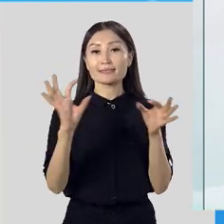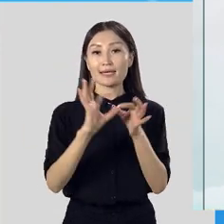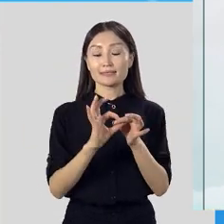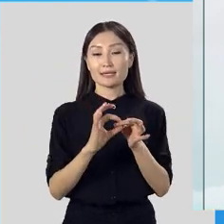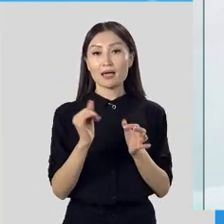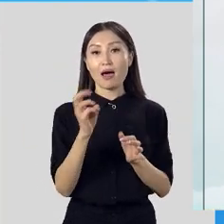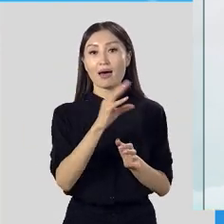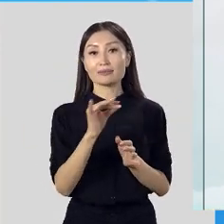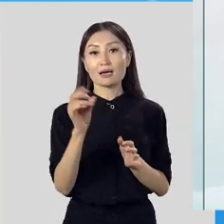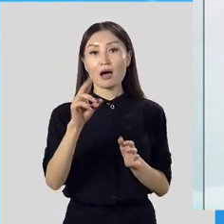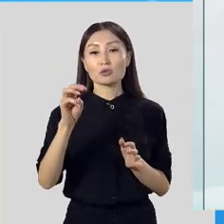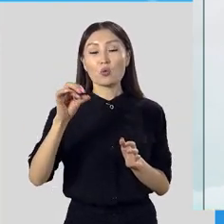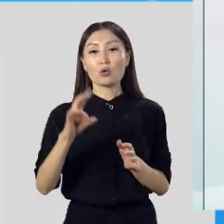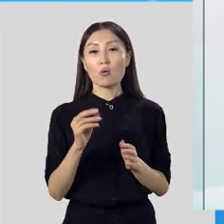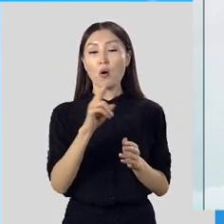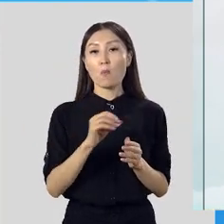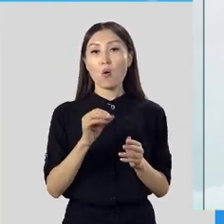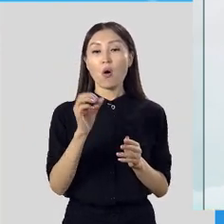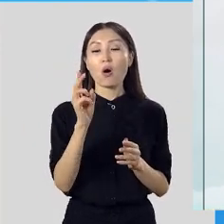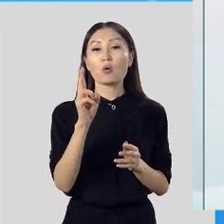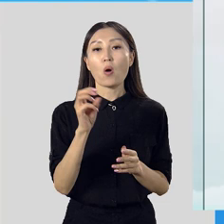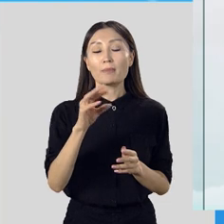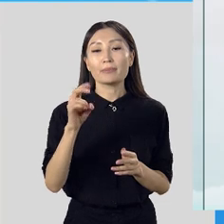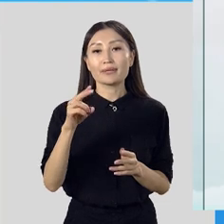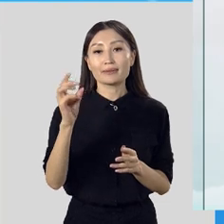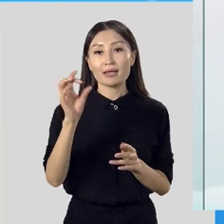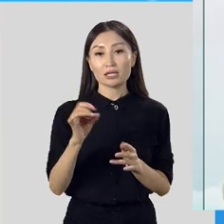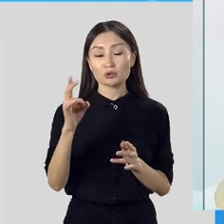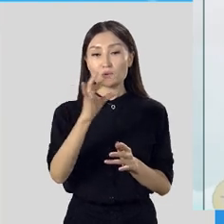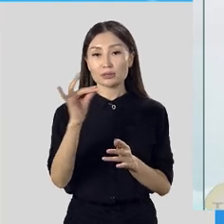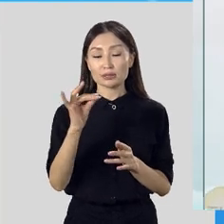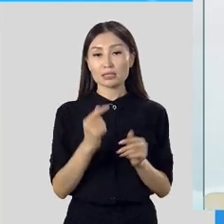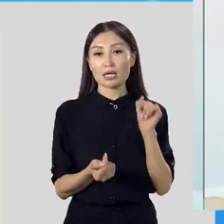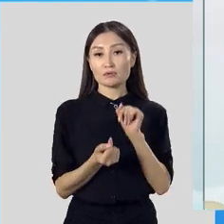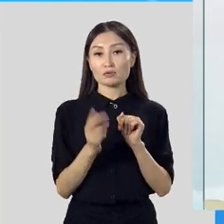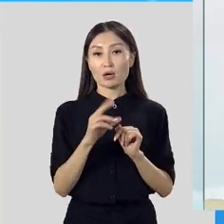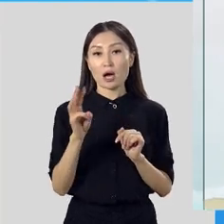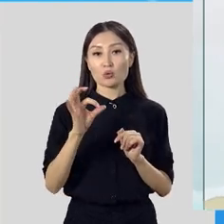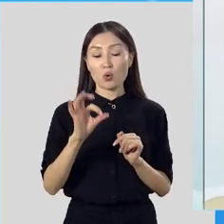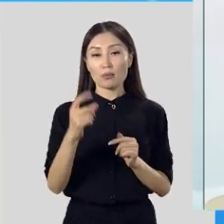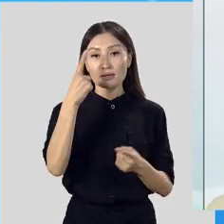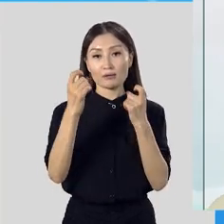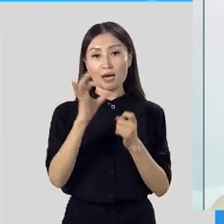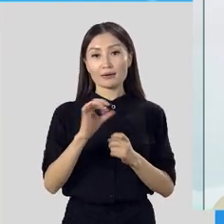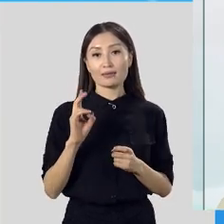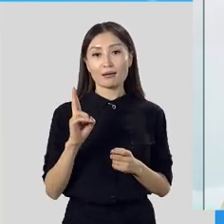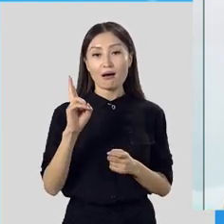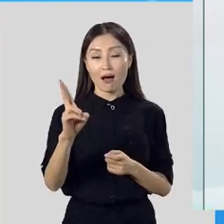соединяется антикодоном по принципу комплементарности с соответствующим кодоном информационной РНК.